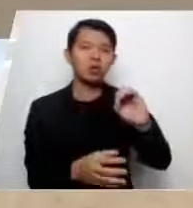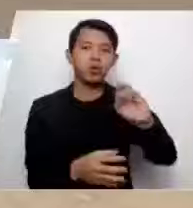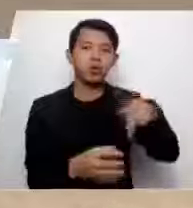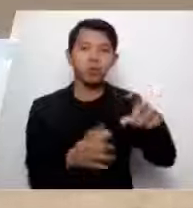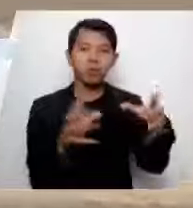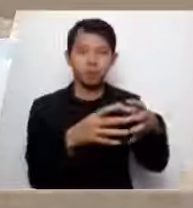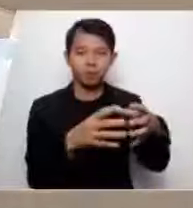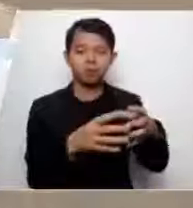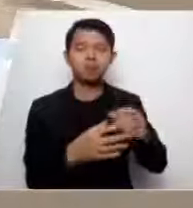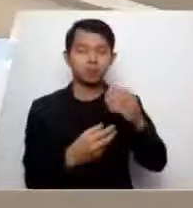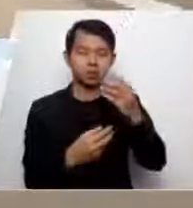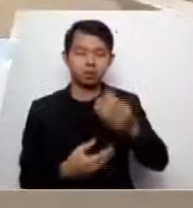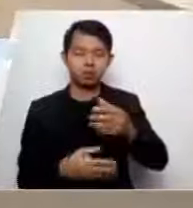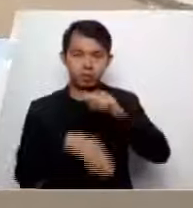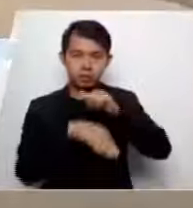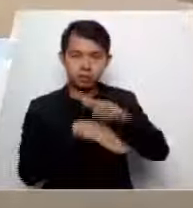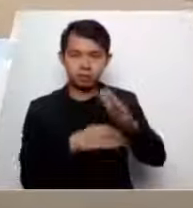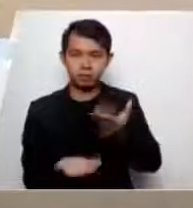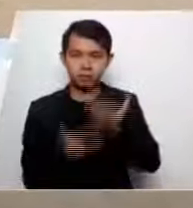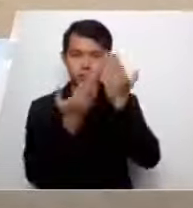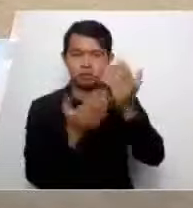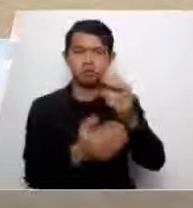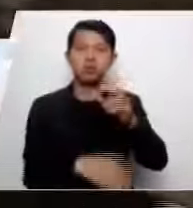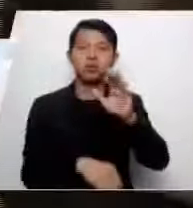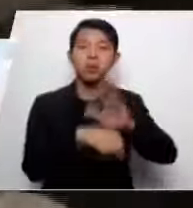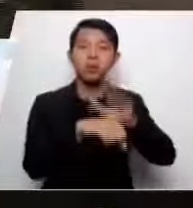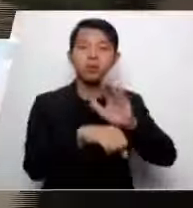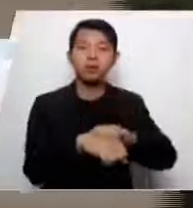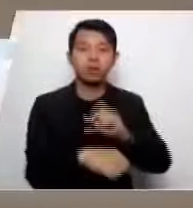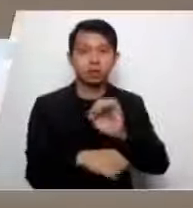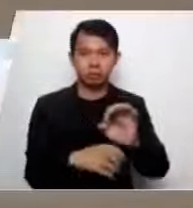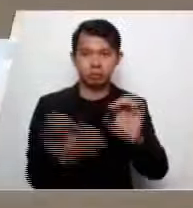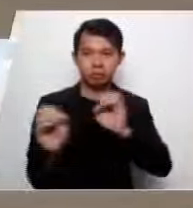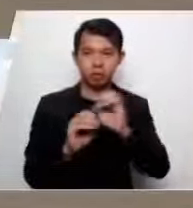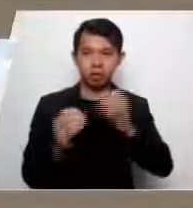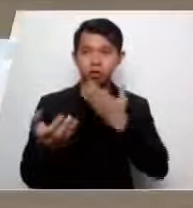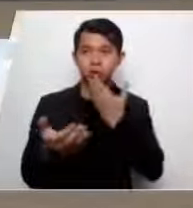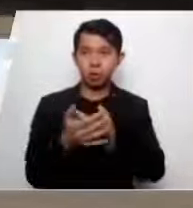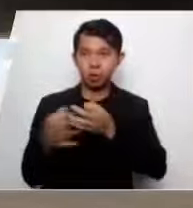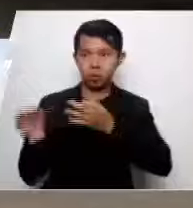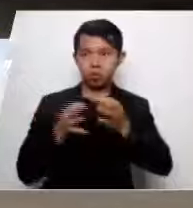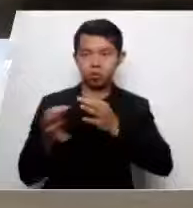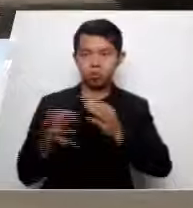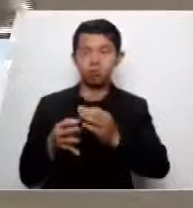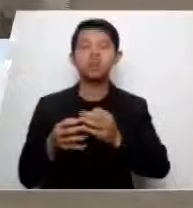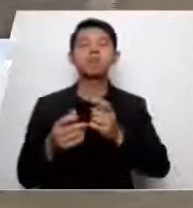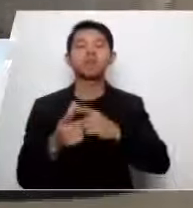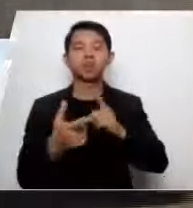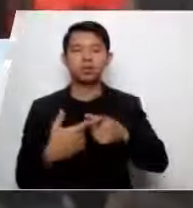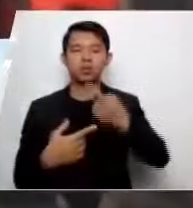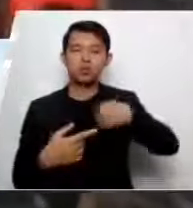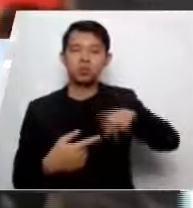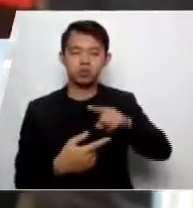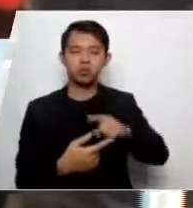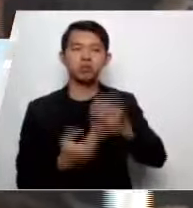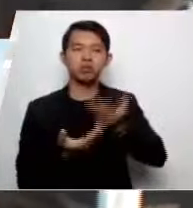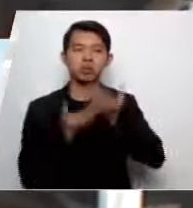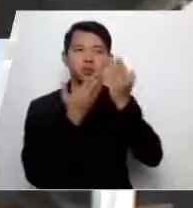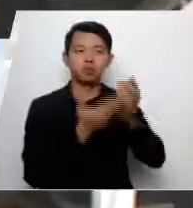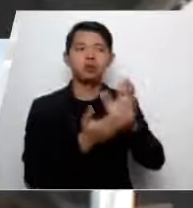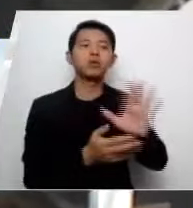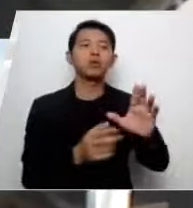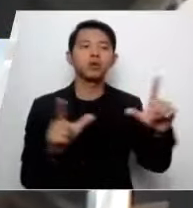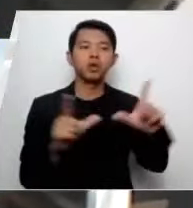wala kang magandang paliwanag, then we will issue the order revoking your franchise. At pag na-revoke